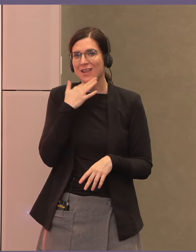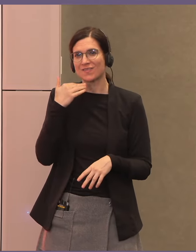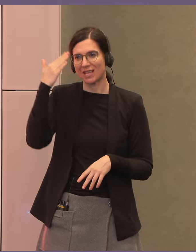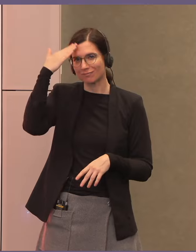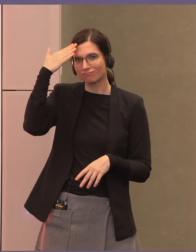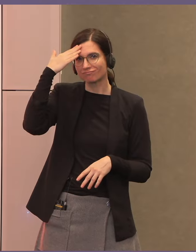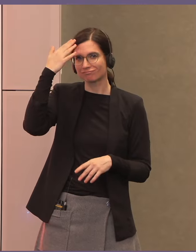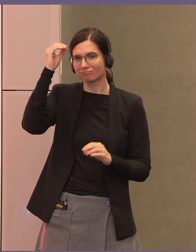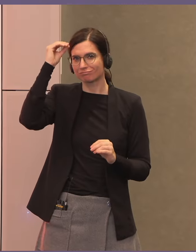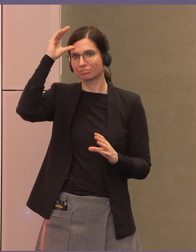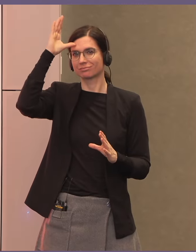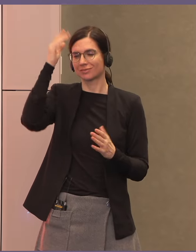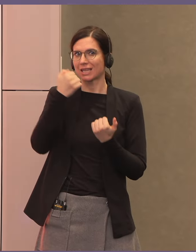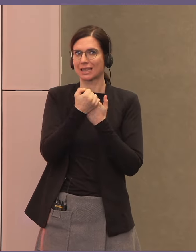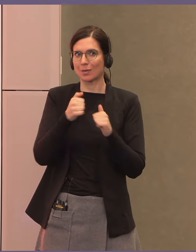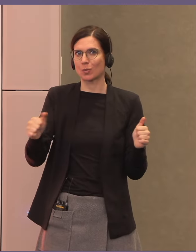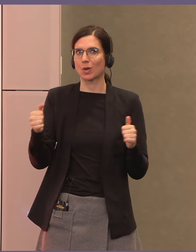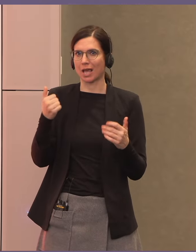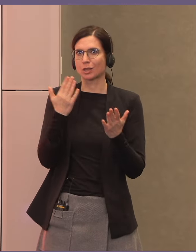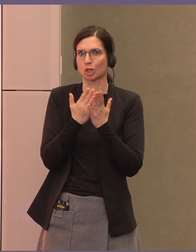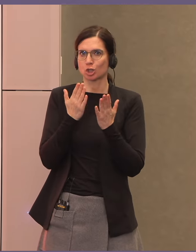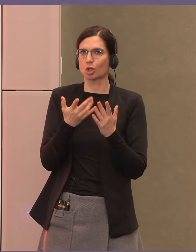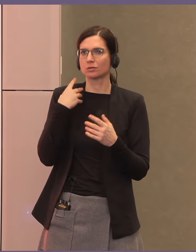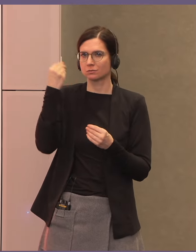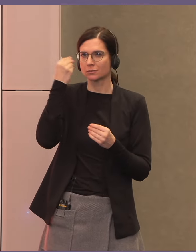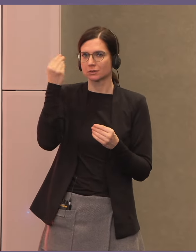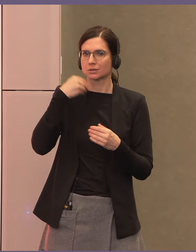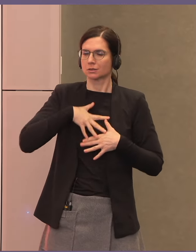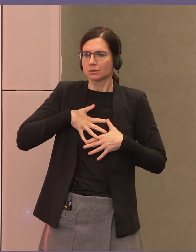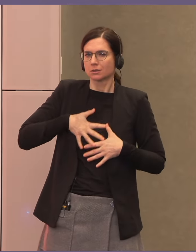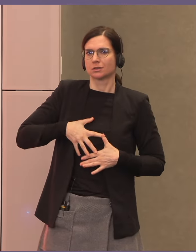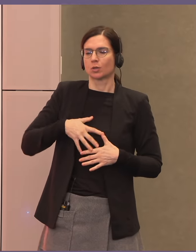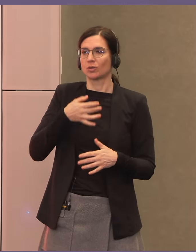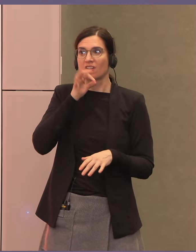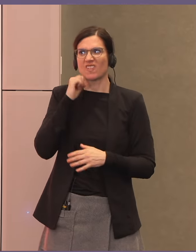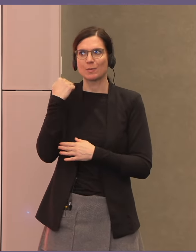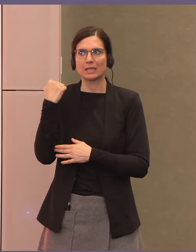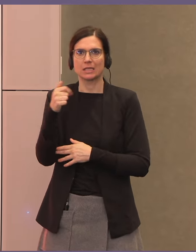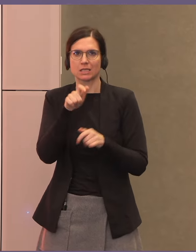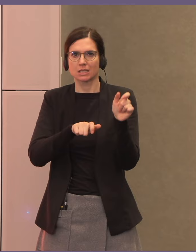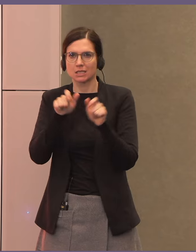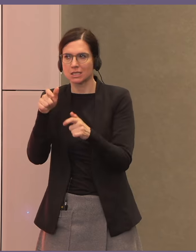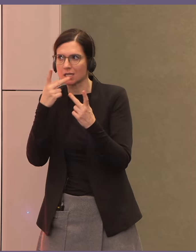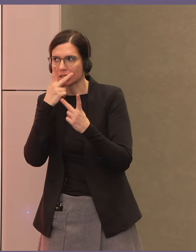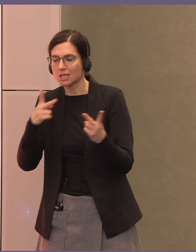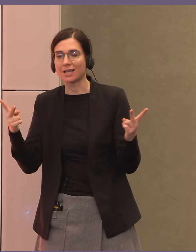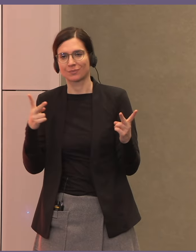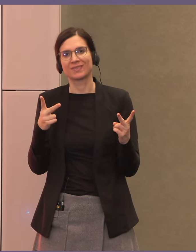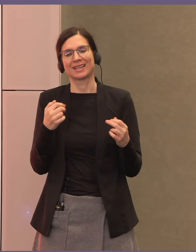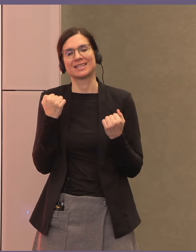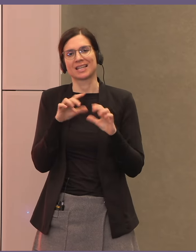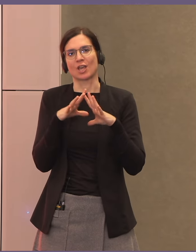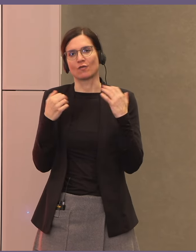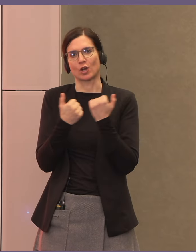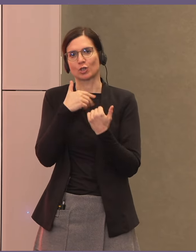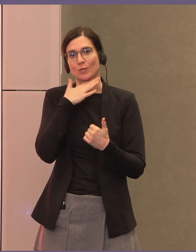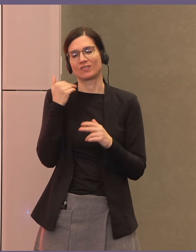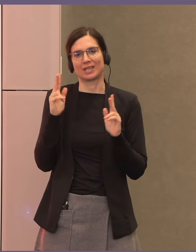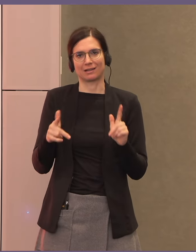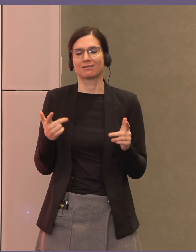wissende demokratisch geschulte großartige FeministInnen im Raum sind einiges dafür auch auf den Weg zu nehmen